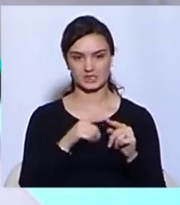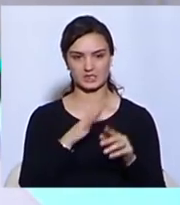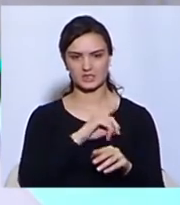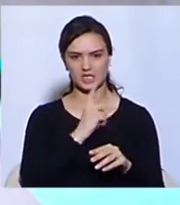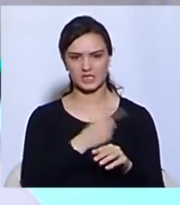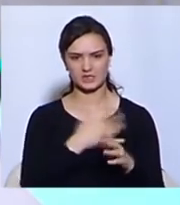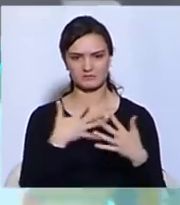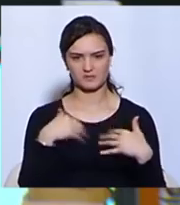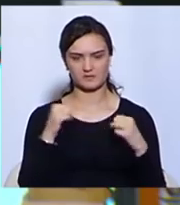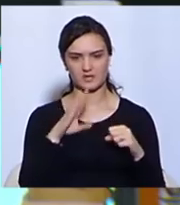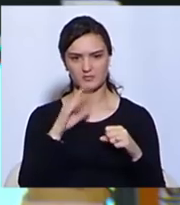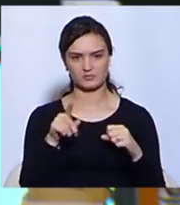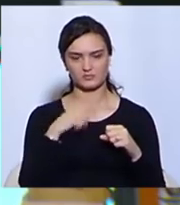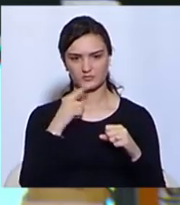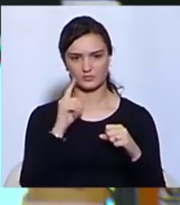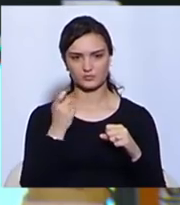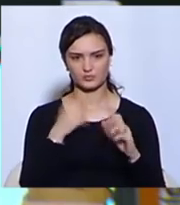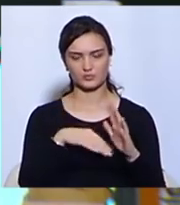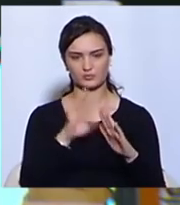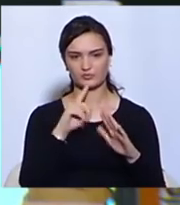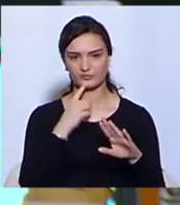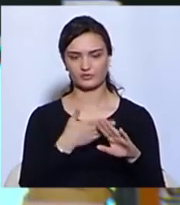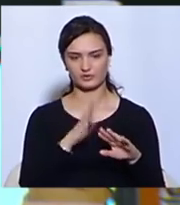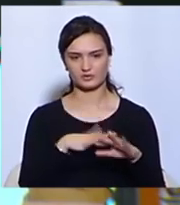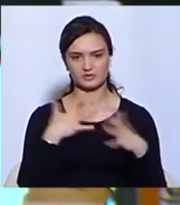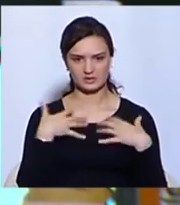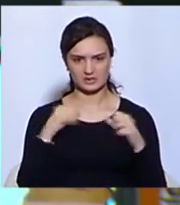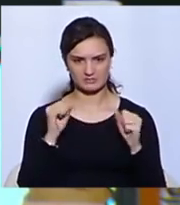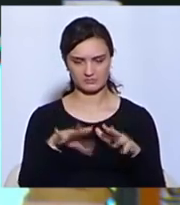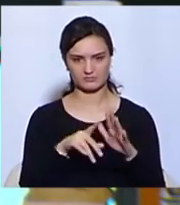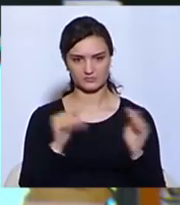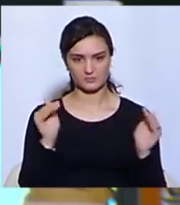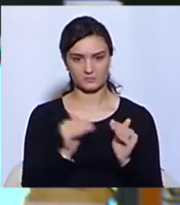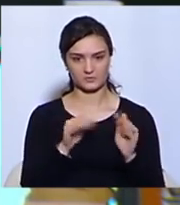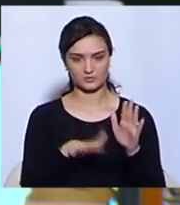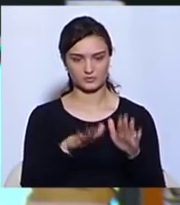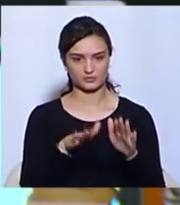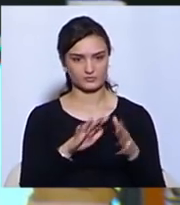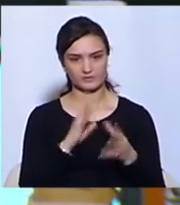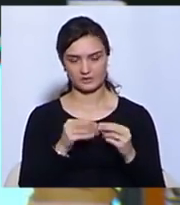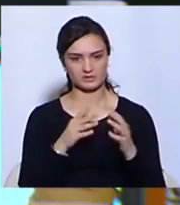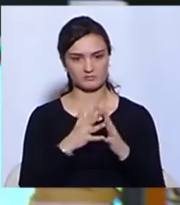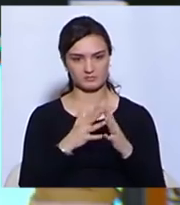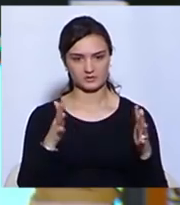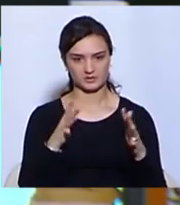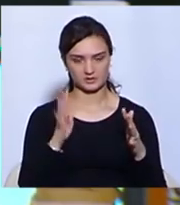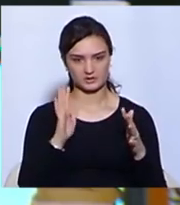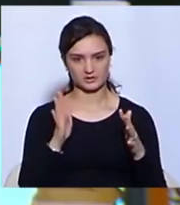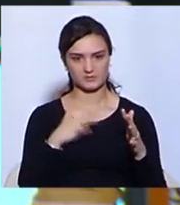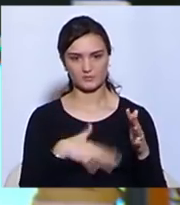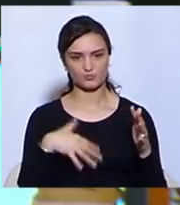ძალის ხმევით, აი ქალბატონმა მაკამ ხაზი გაუსვა, რომ ცოტა უფრო გვიჭირს, დიდი ძალის ხმევით დავიკლოთ წონაში, ყველაზე მეტად